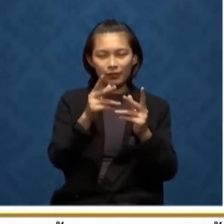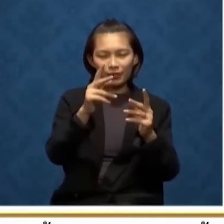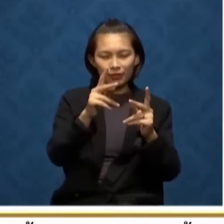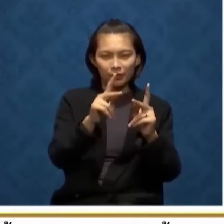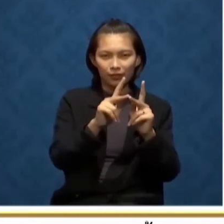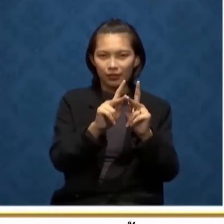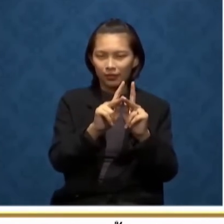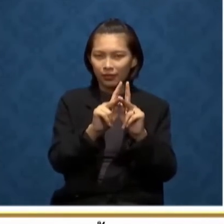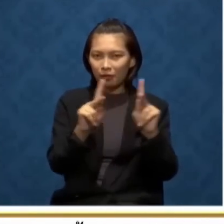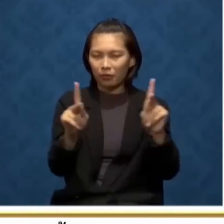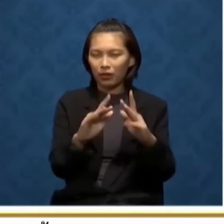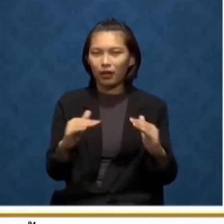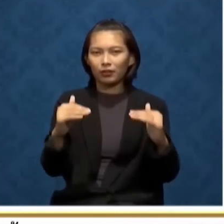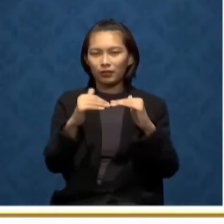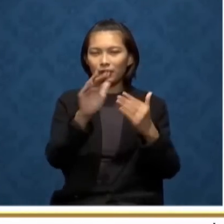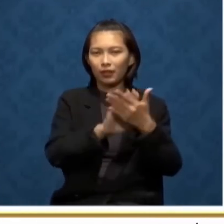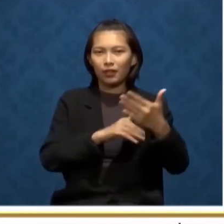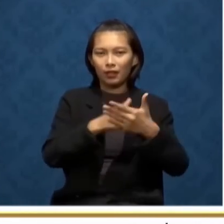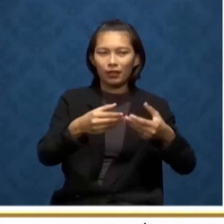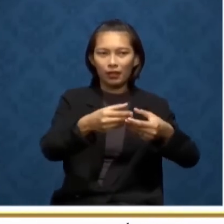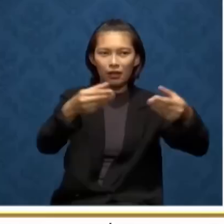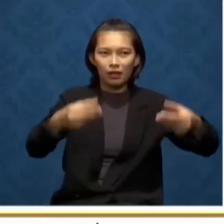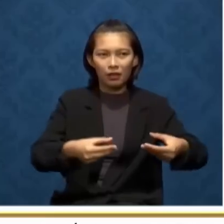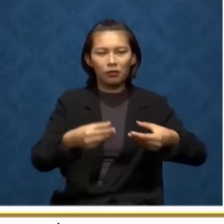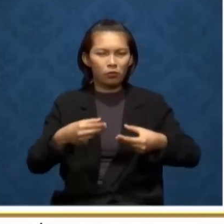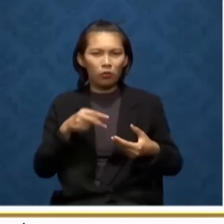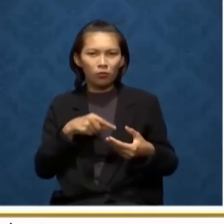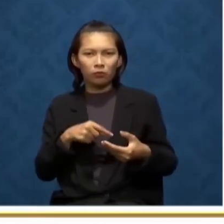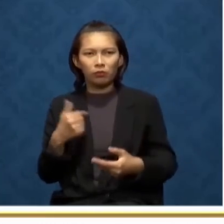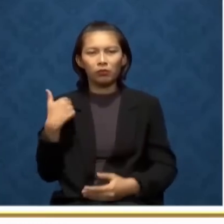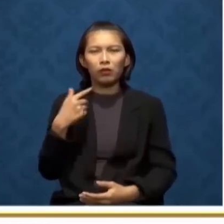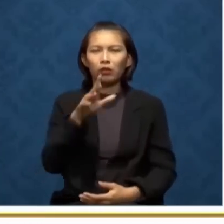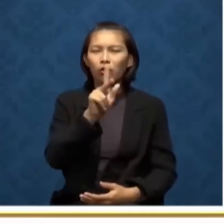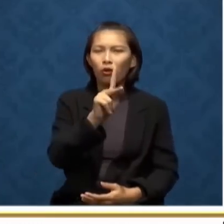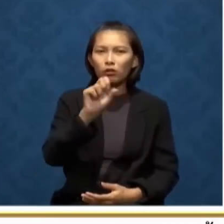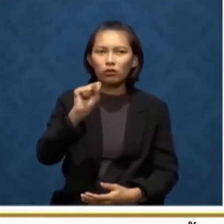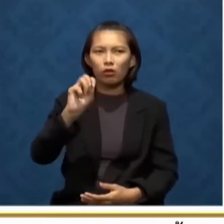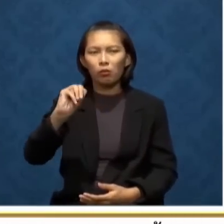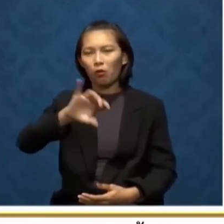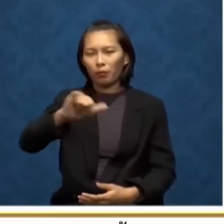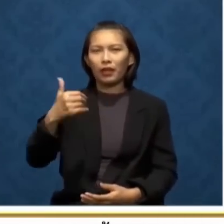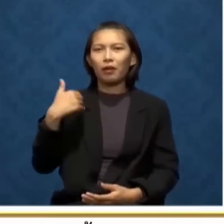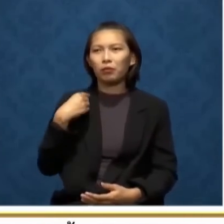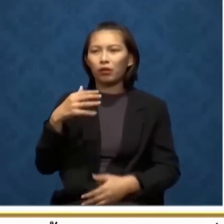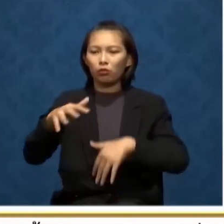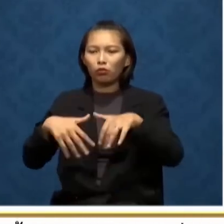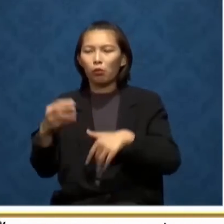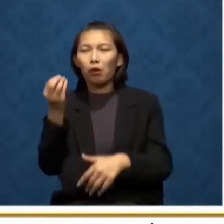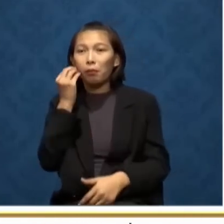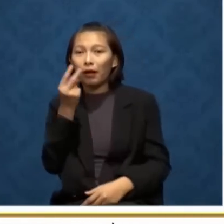มนุษยชนแ่งชาติฟังไปฟังมา ท่ผชมทางบ้านอาจจะตงคำถามว่า